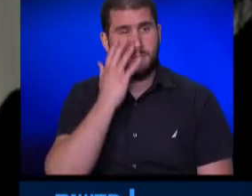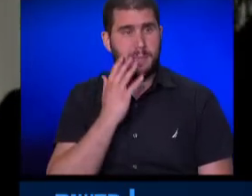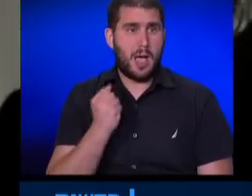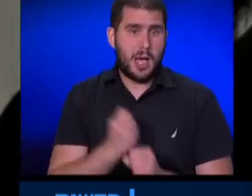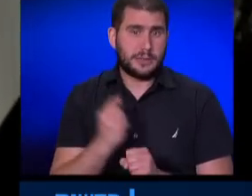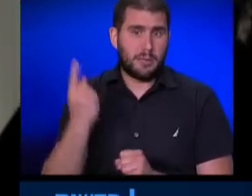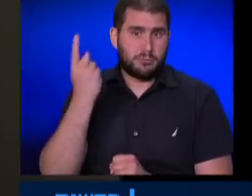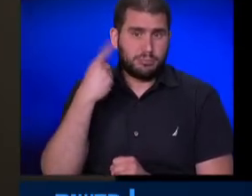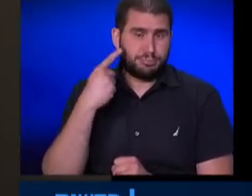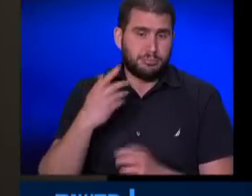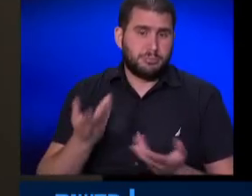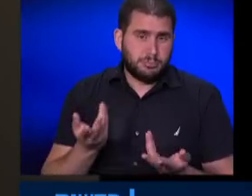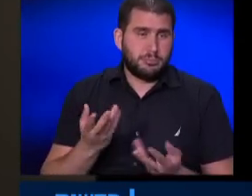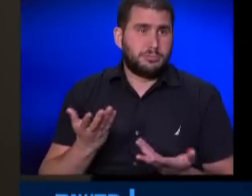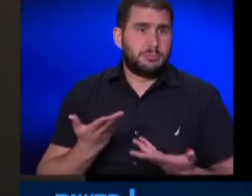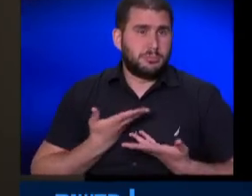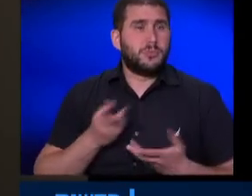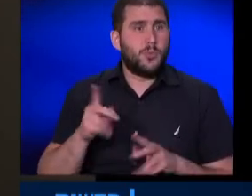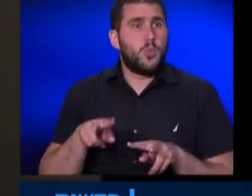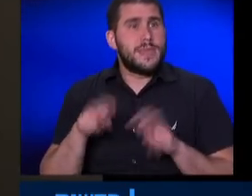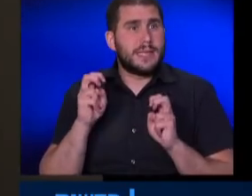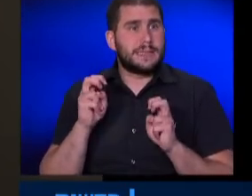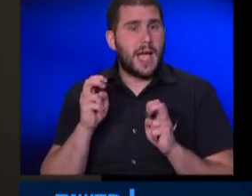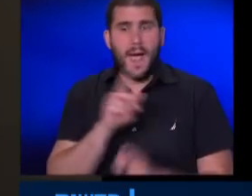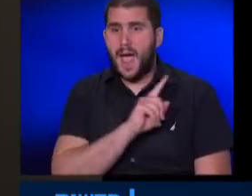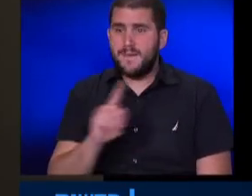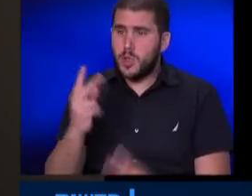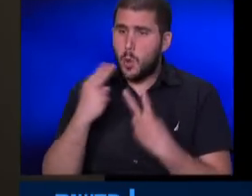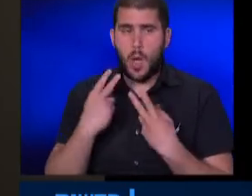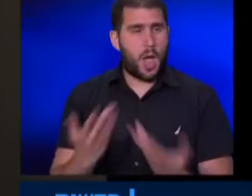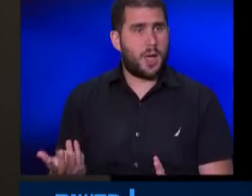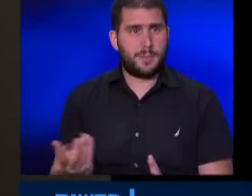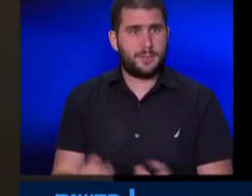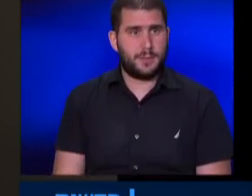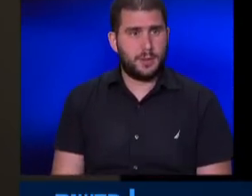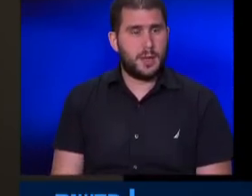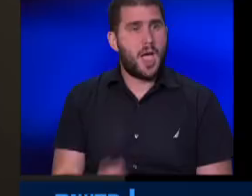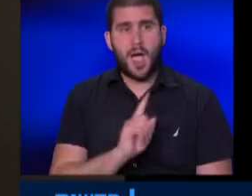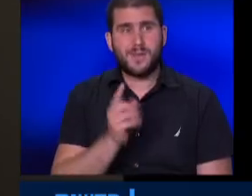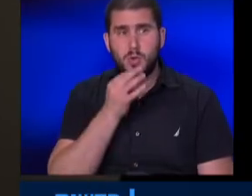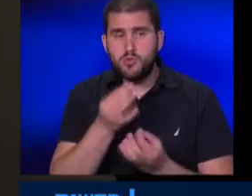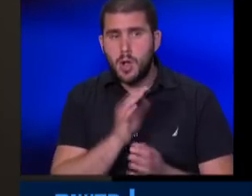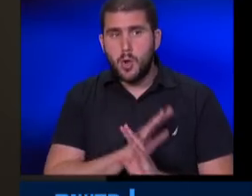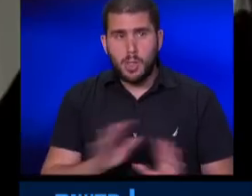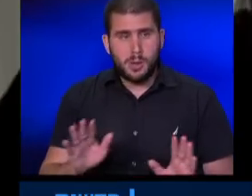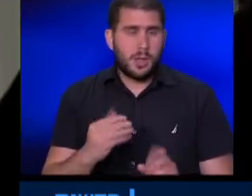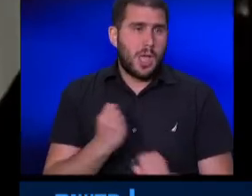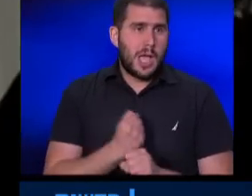עשתה מה שהוא מבקש. הוא ניצל את זה שאף אחד לא רואה ואף אחד לא שואל